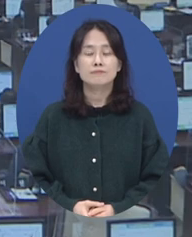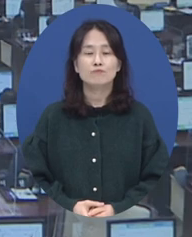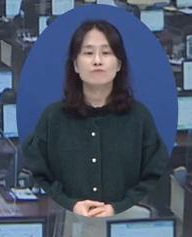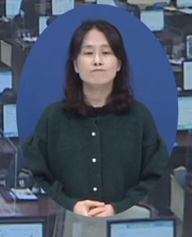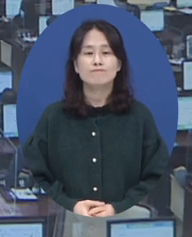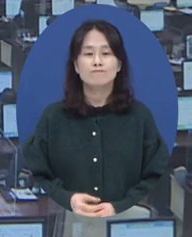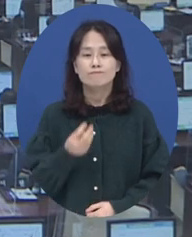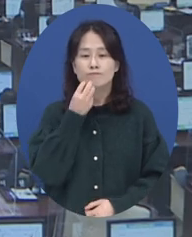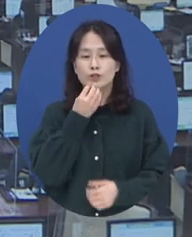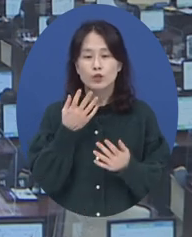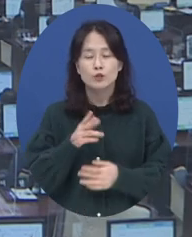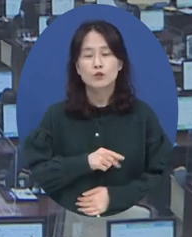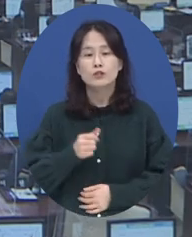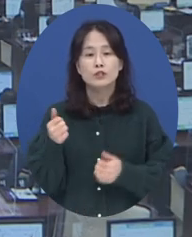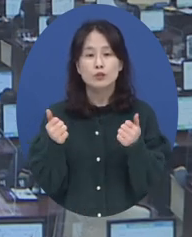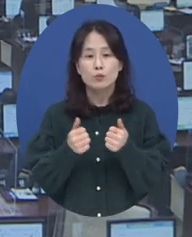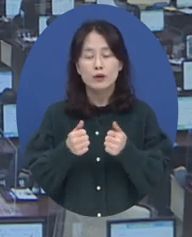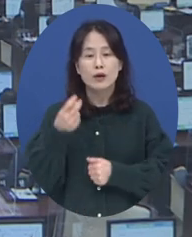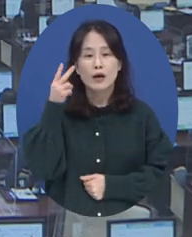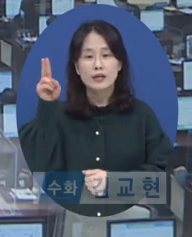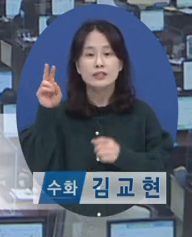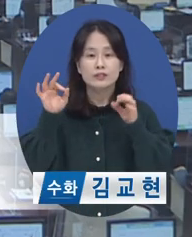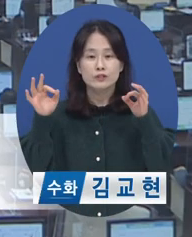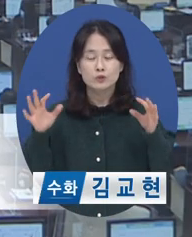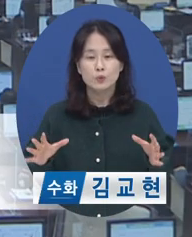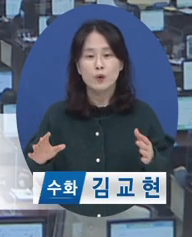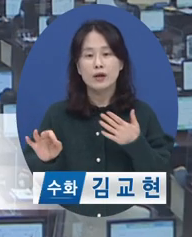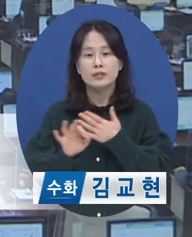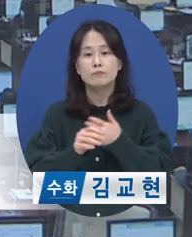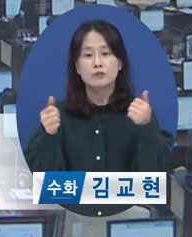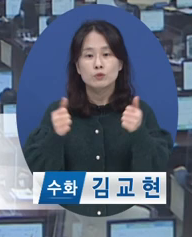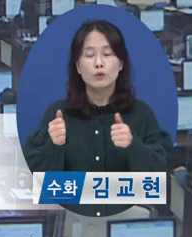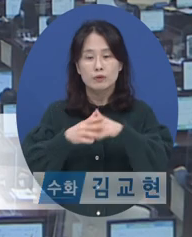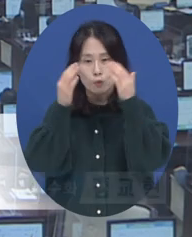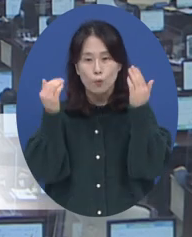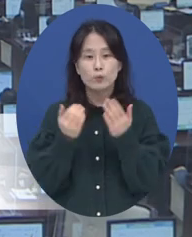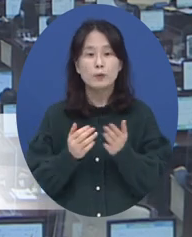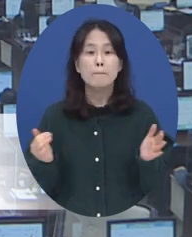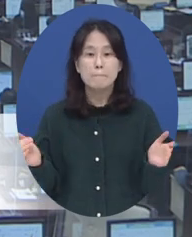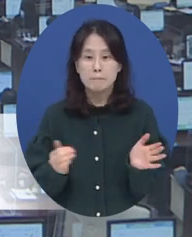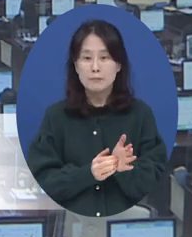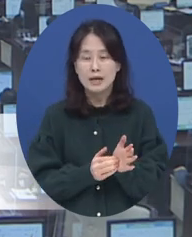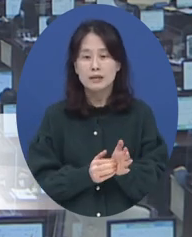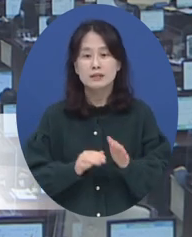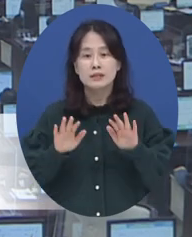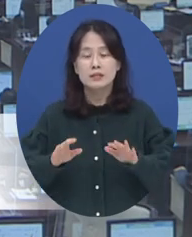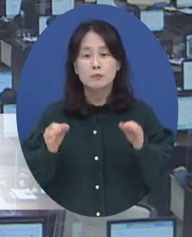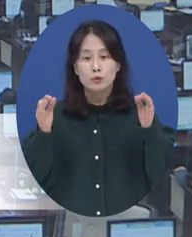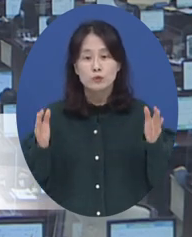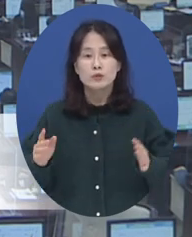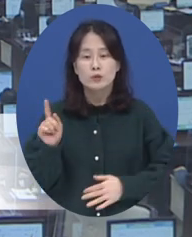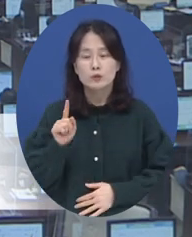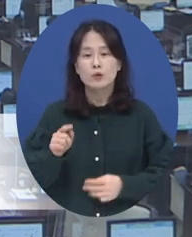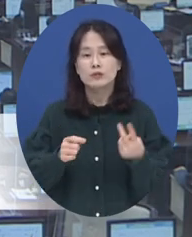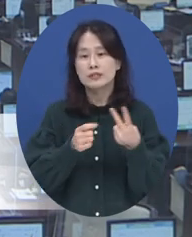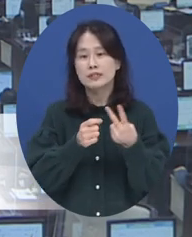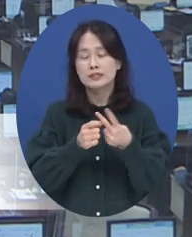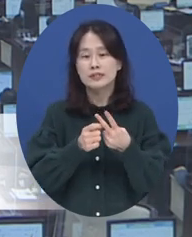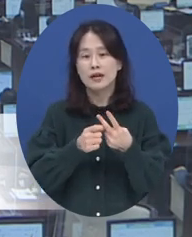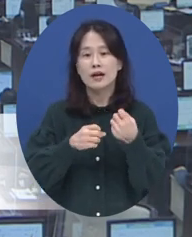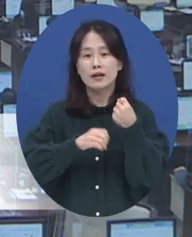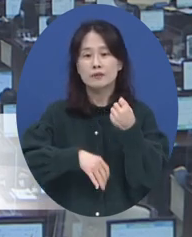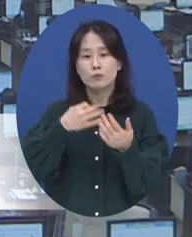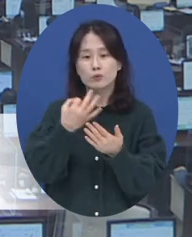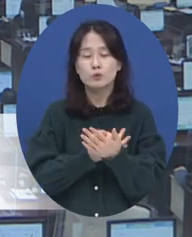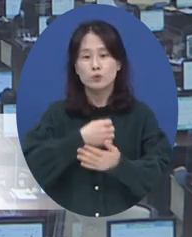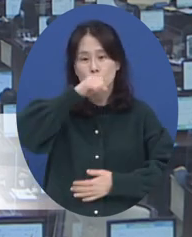경기도의회 가 이틀 동안 애원 포인트 임시회의 일정을 마쳤습니다 이번 회기에 선 2차 재난 기본소득 예산을